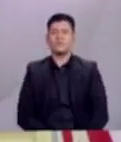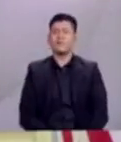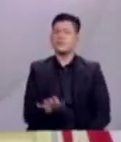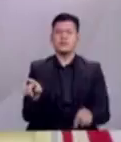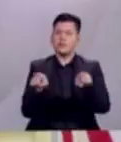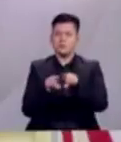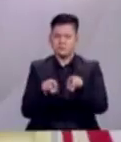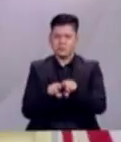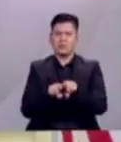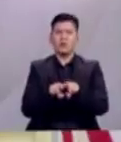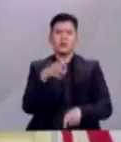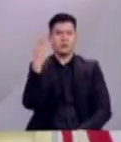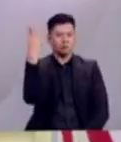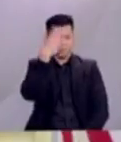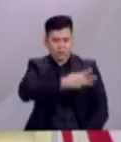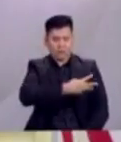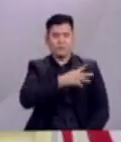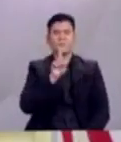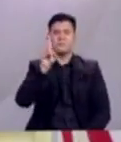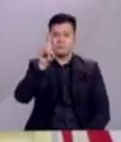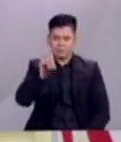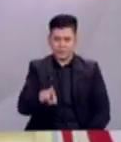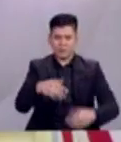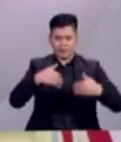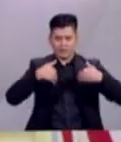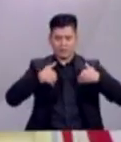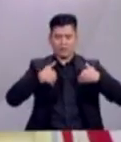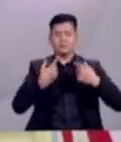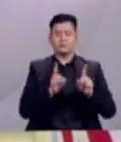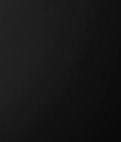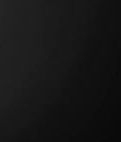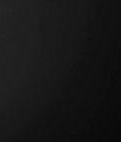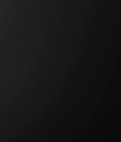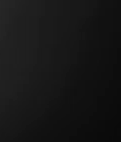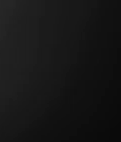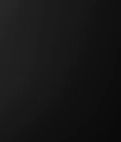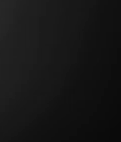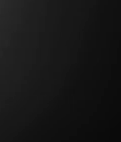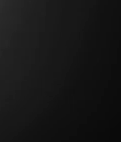mesti diletakkan tanda untuk penjarakan. Jadi kita benarkan mulai 1 Julai